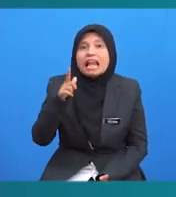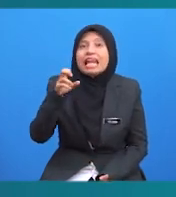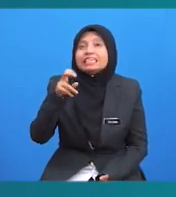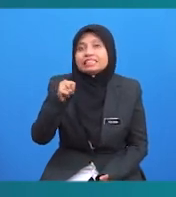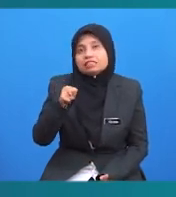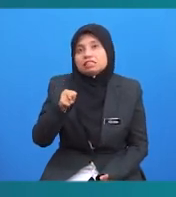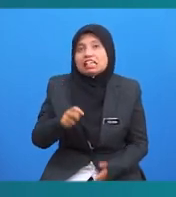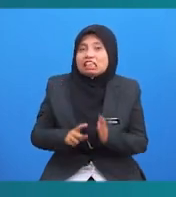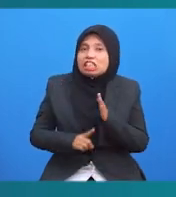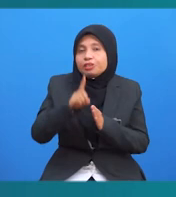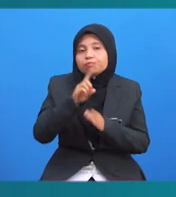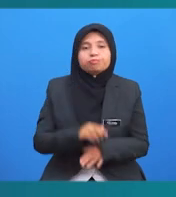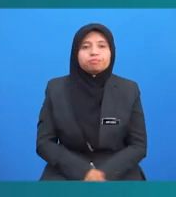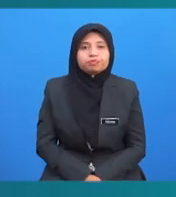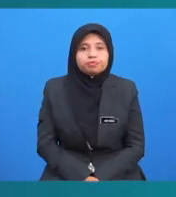fisheye.